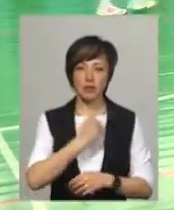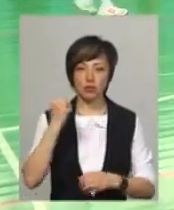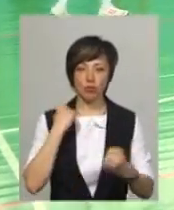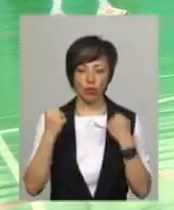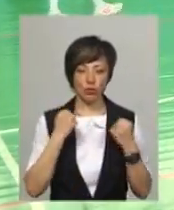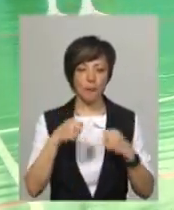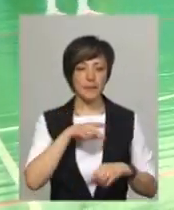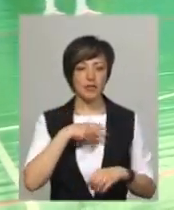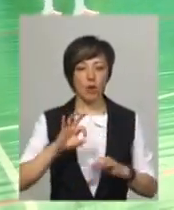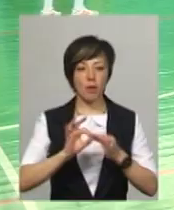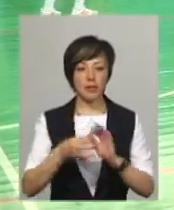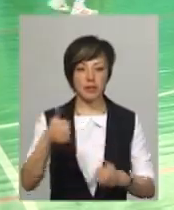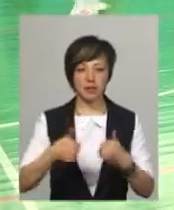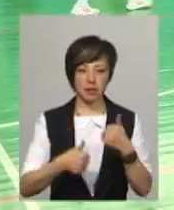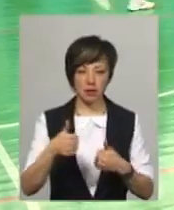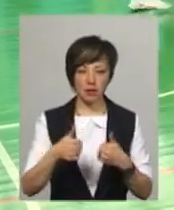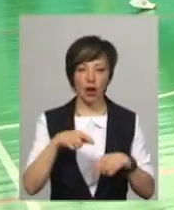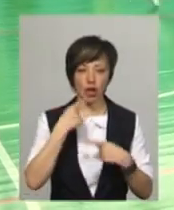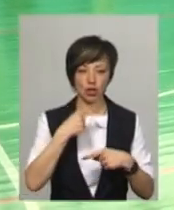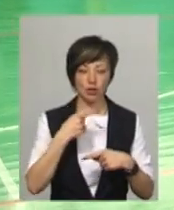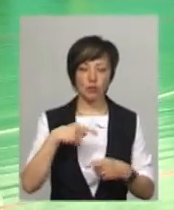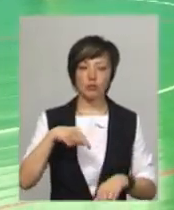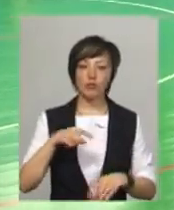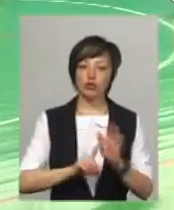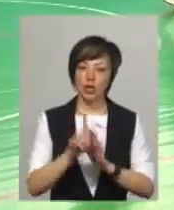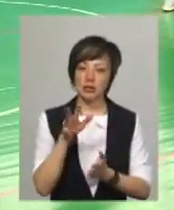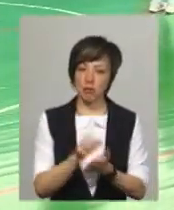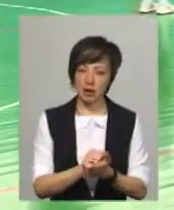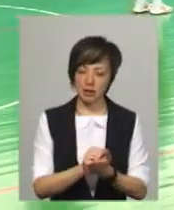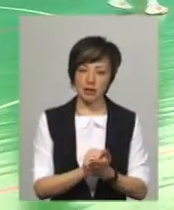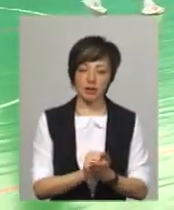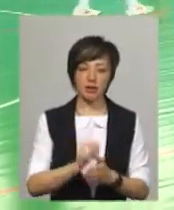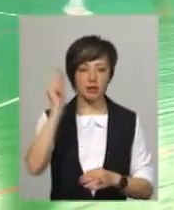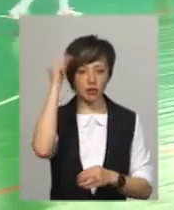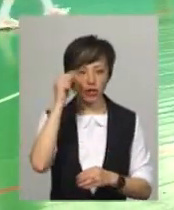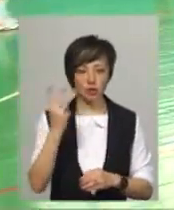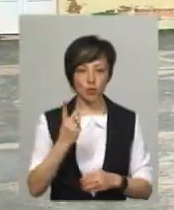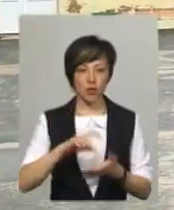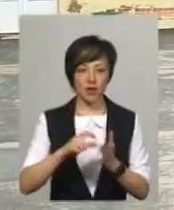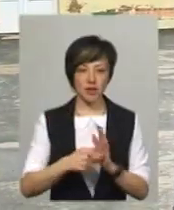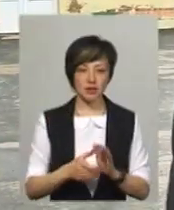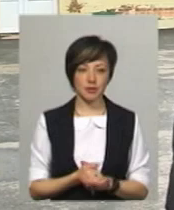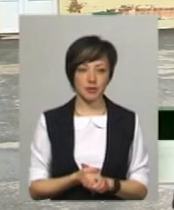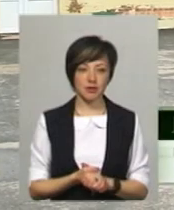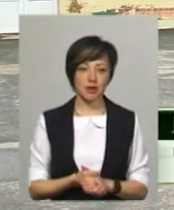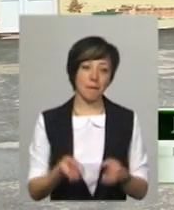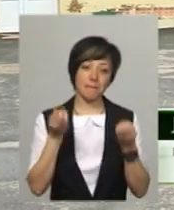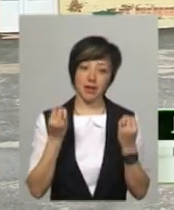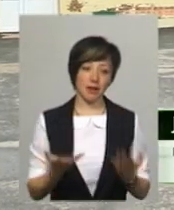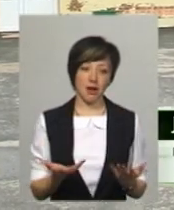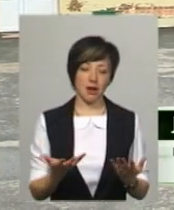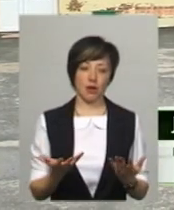Заспи. Призерка Олімпійських ігор з гандболу каже, почала займатися цим видом спорту, навчаючись у другому класі. Ну, банально,